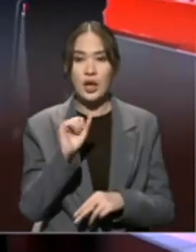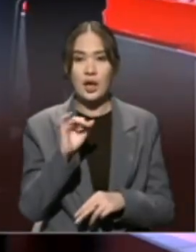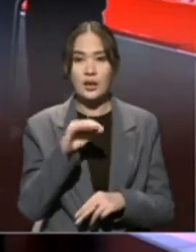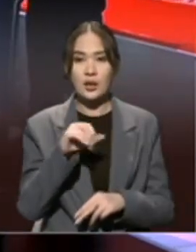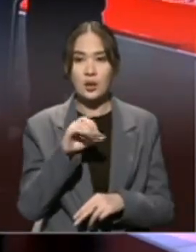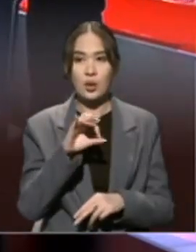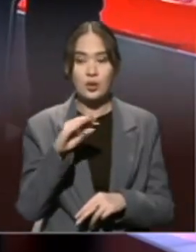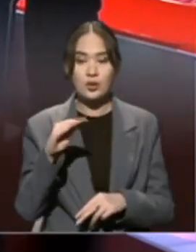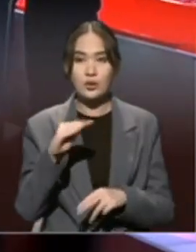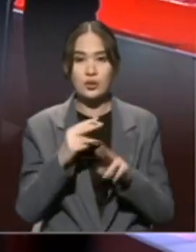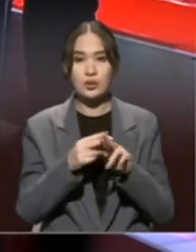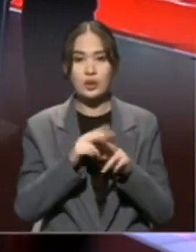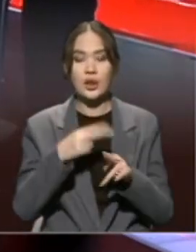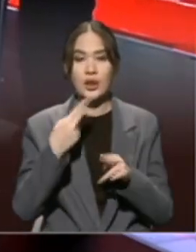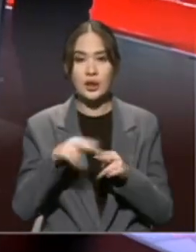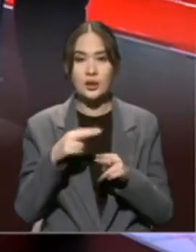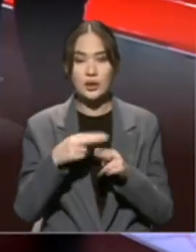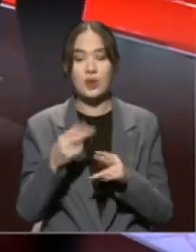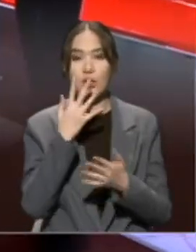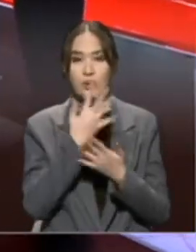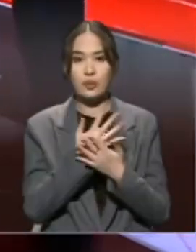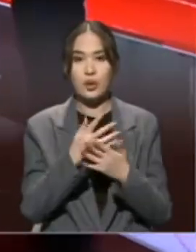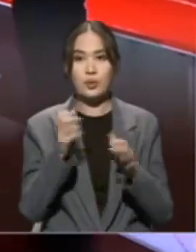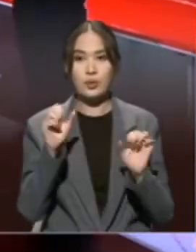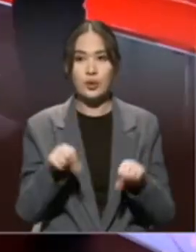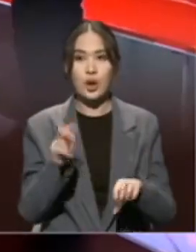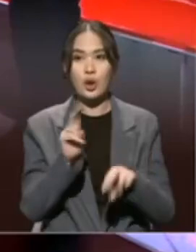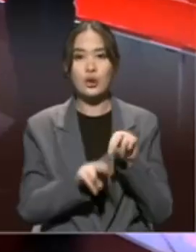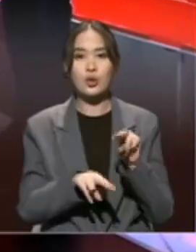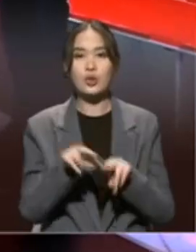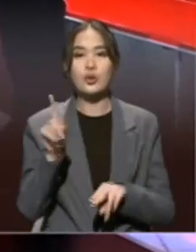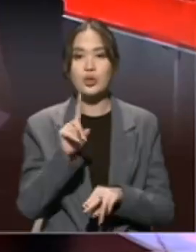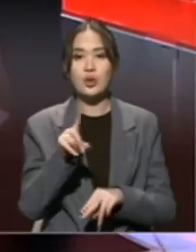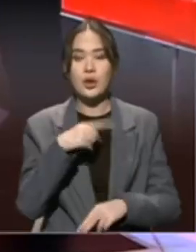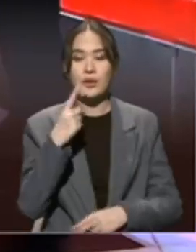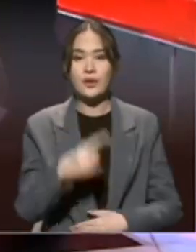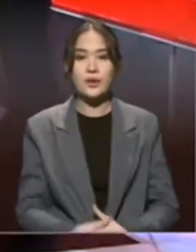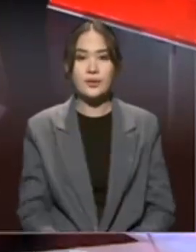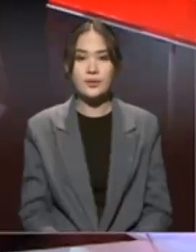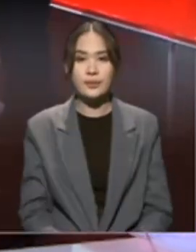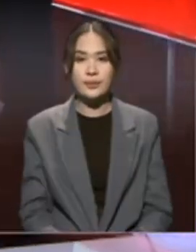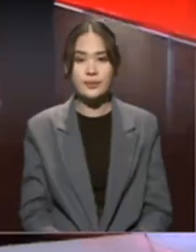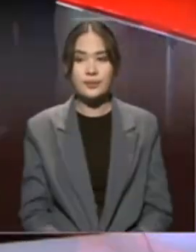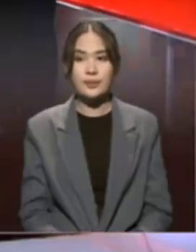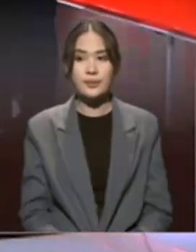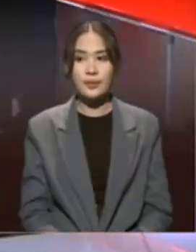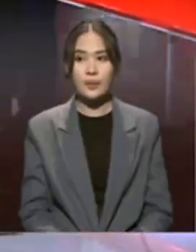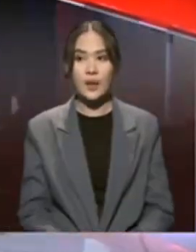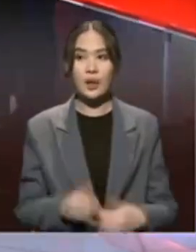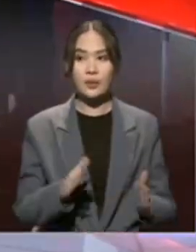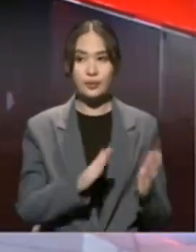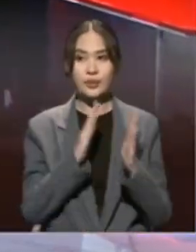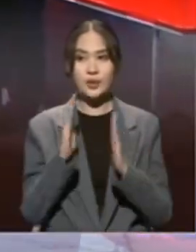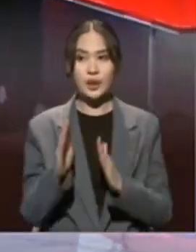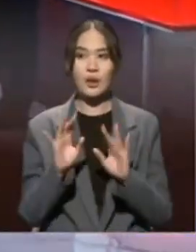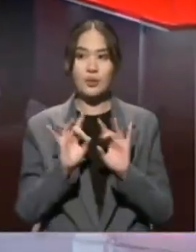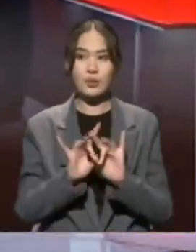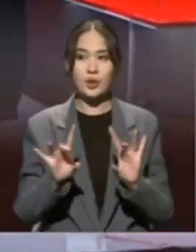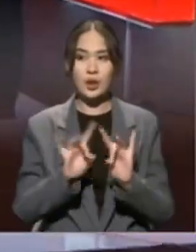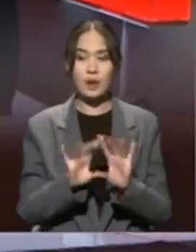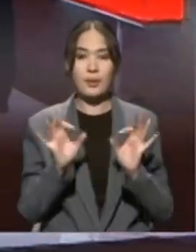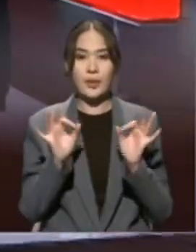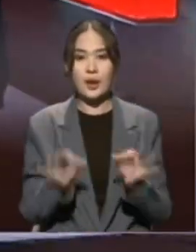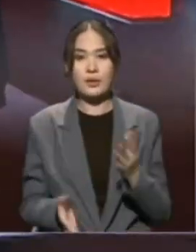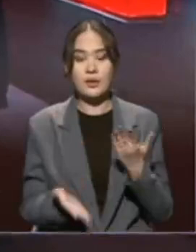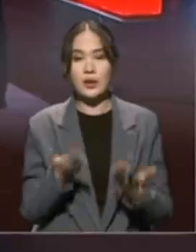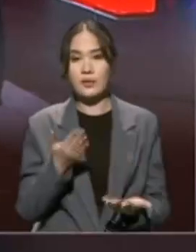пайдаланып отырғандардың кесірінен деп айтуға болады. Құрылысшылар не деп жатыр? Енді мен бір жағынан айтып отырғандары дұрыс шығар. Ең